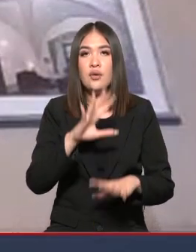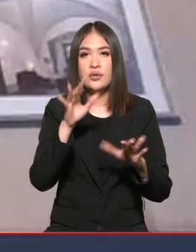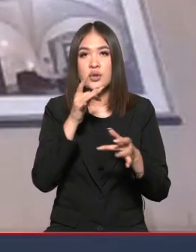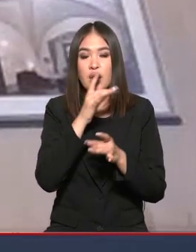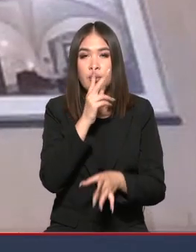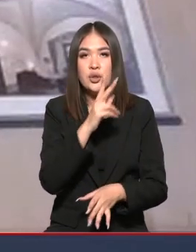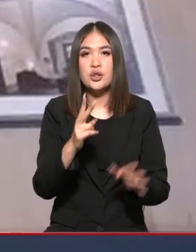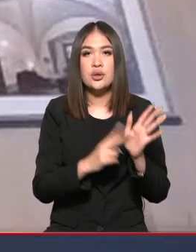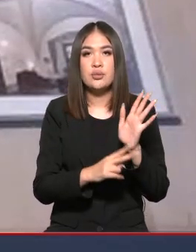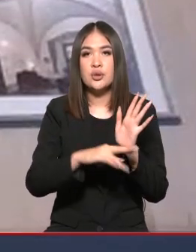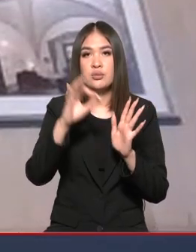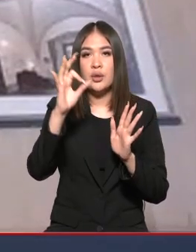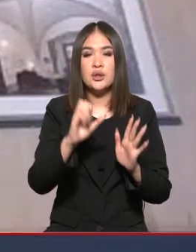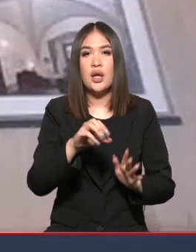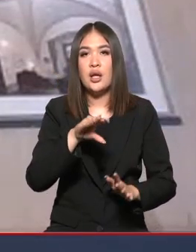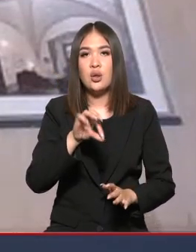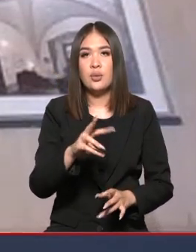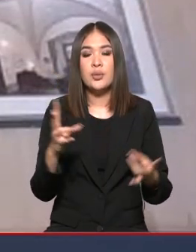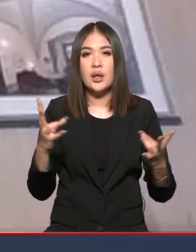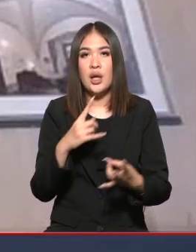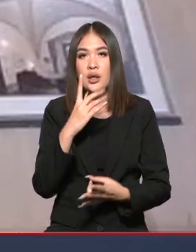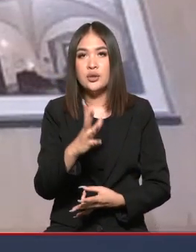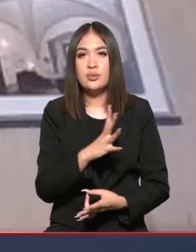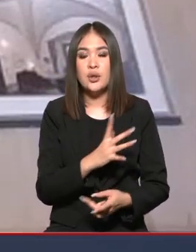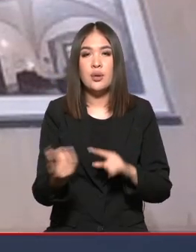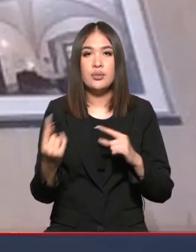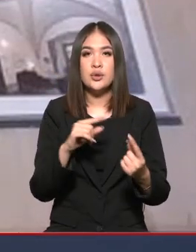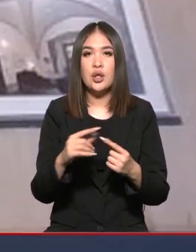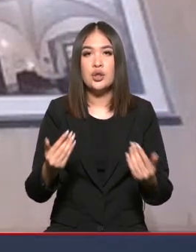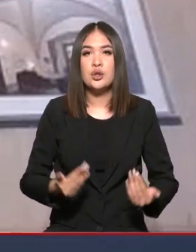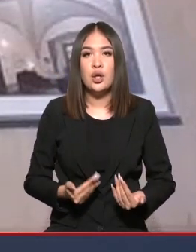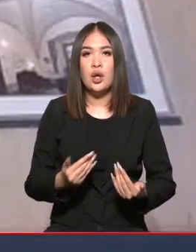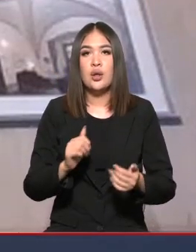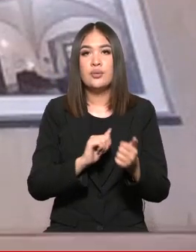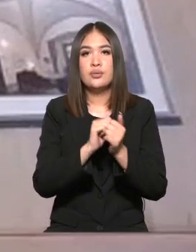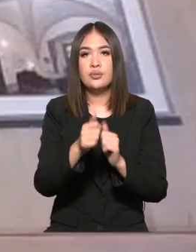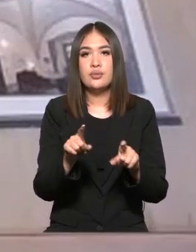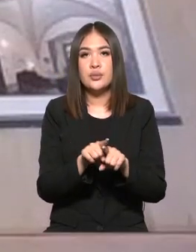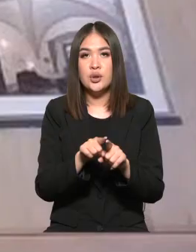70% атом электр станцияларын салу керек дейді. Олардың арасында тұрғындар да, саяси көшбасшылар да бар.